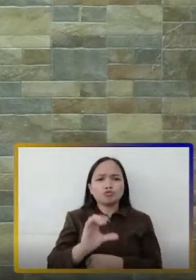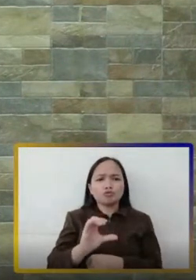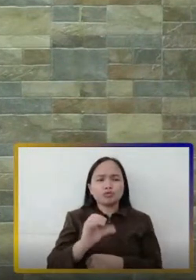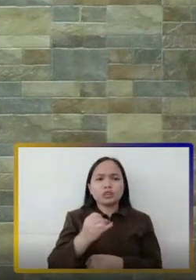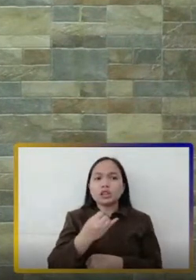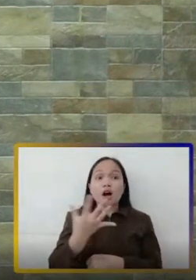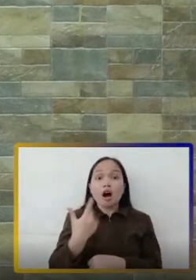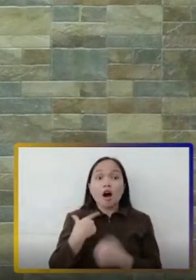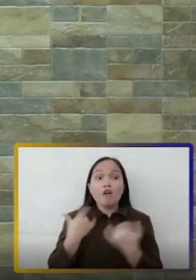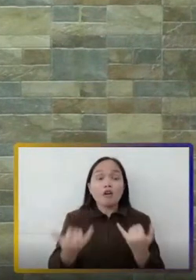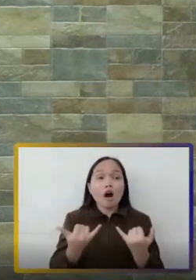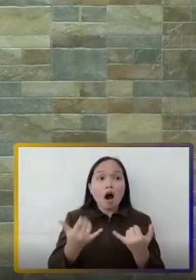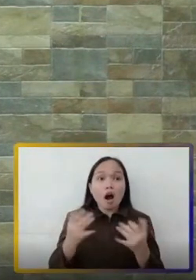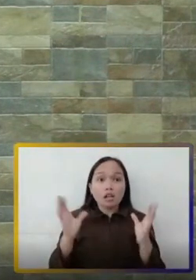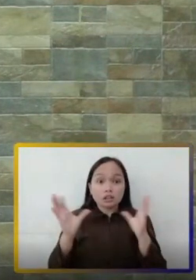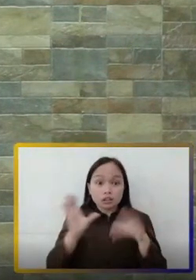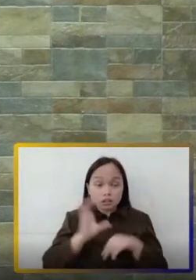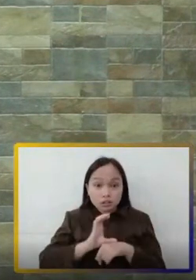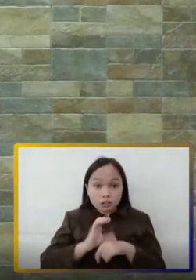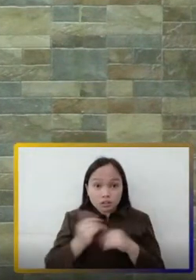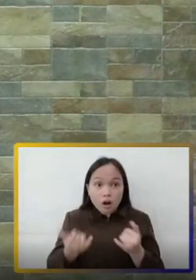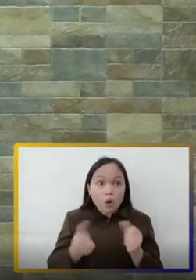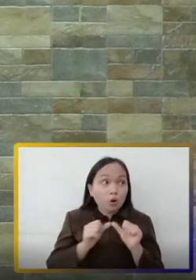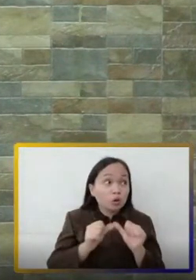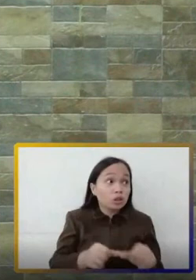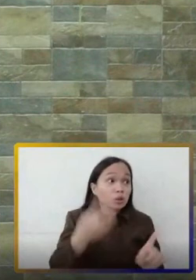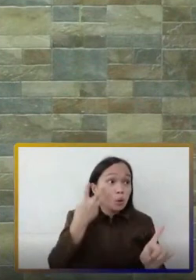habang service, naka-tune in kayo sa basketball.